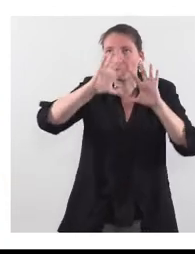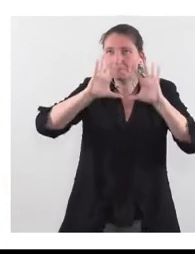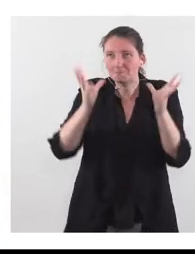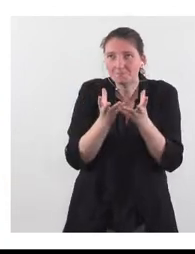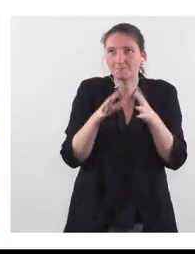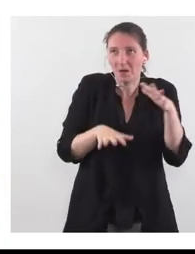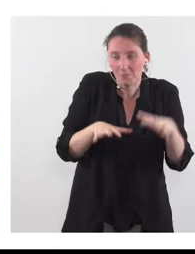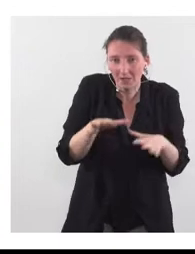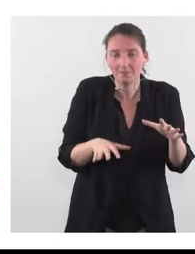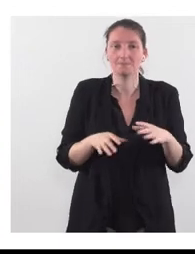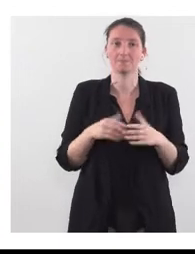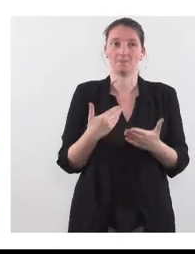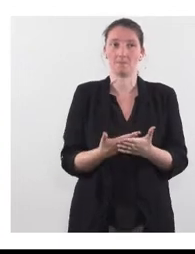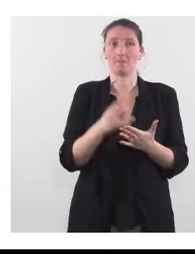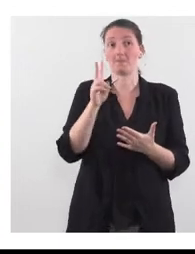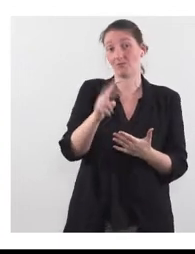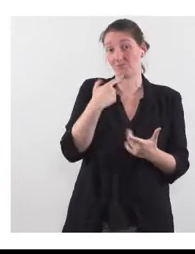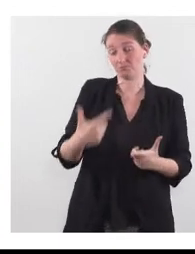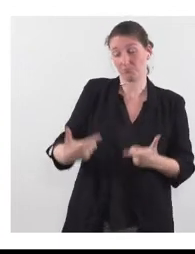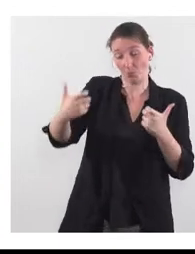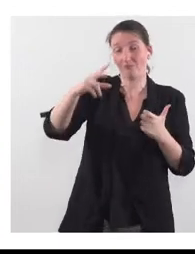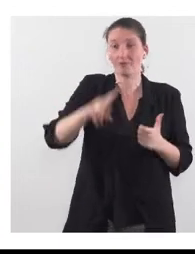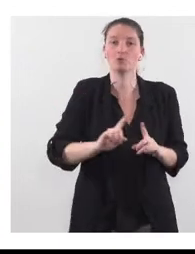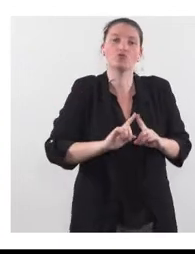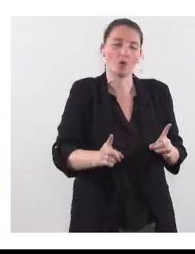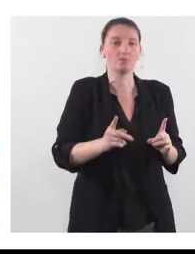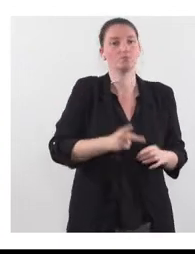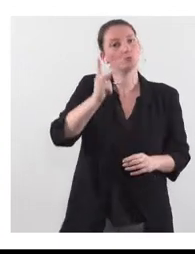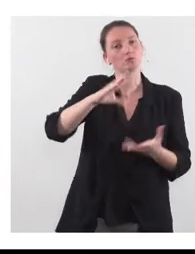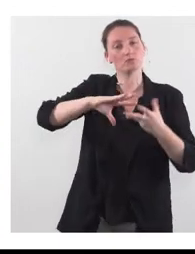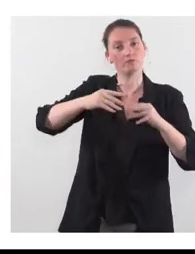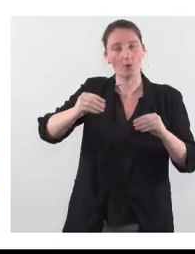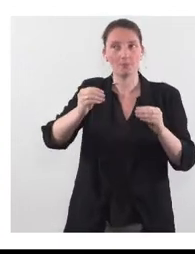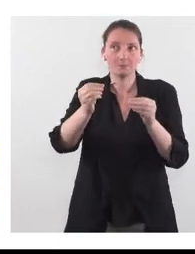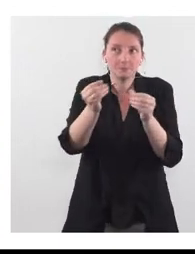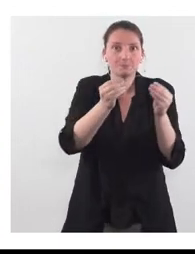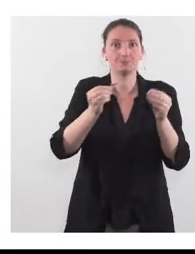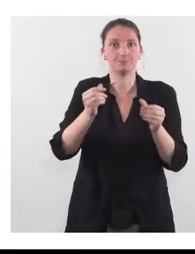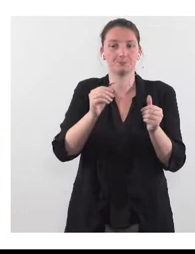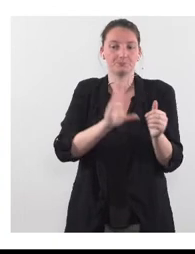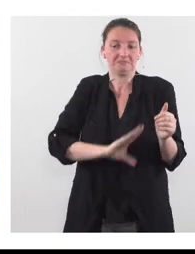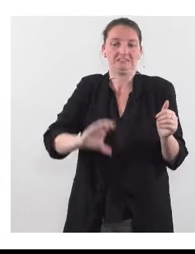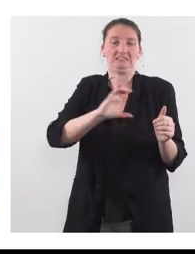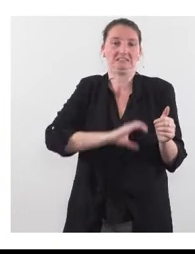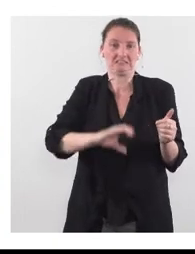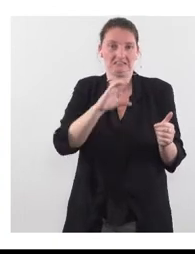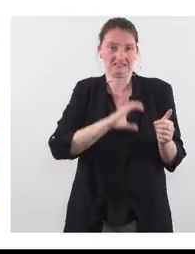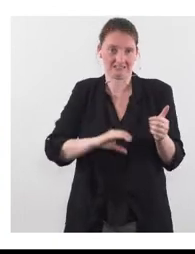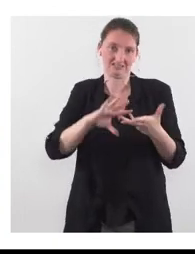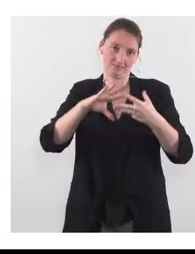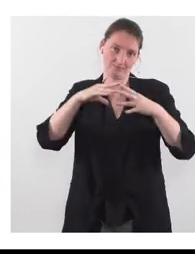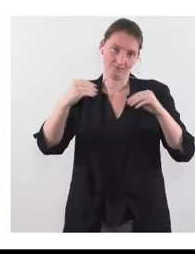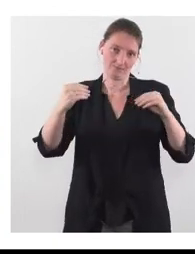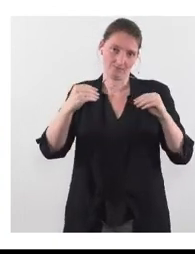ce n'est pas forcément un contentieux en tant que tel, c'est plutôt une tentative d'éviter toute forme